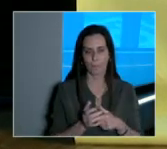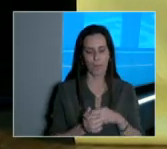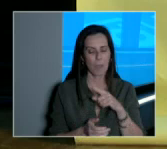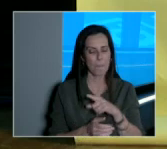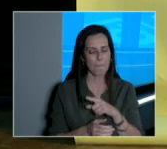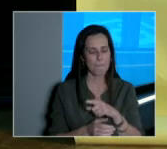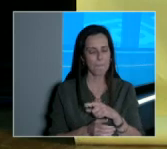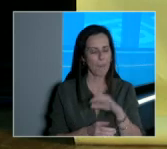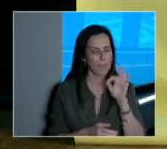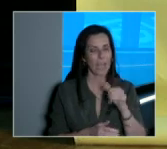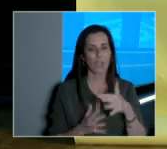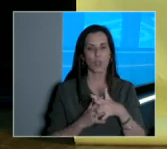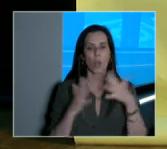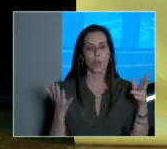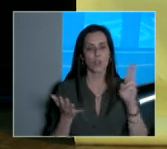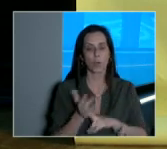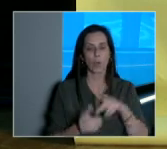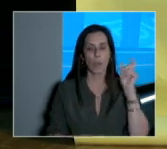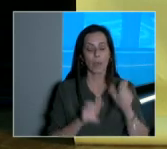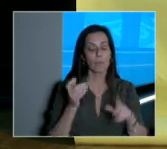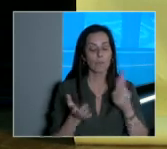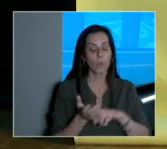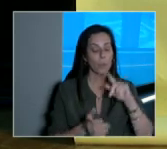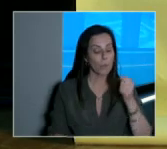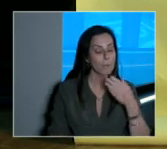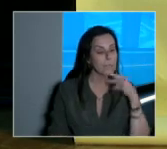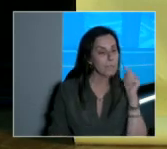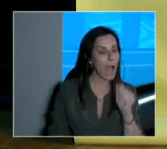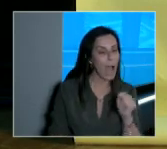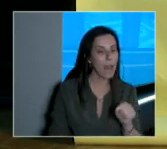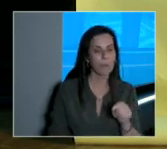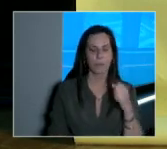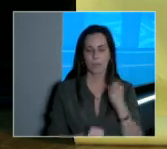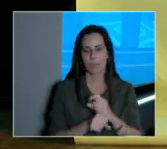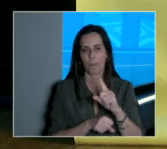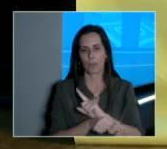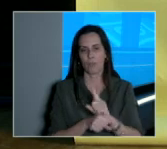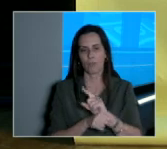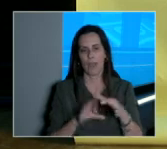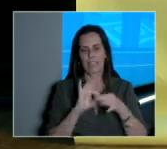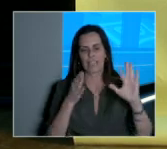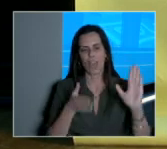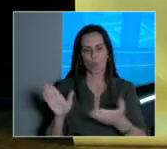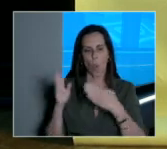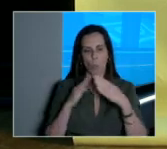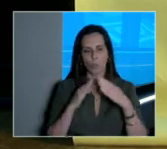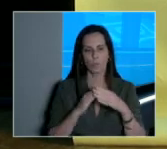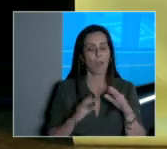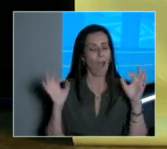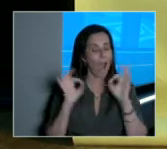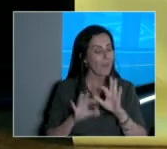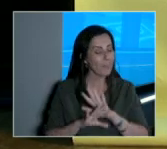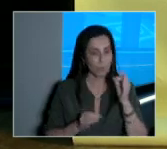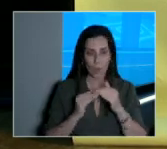הרמיסה הגדולה ביותר של זכויות אדם וזכויות מיעוטים במדינת ישראל נעשתה בתקופת ההתנתקות. אף